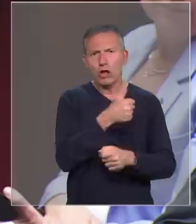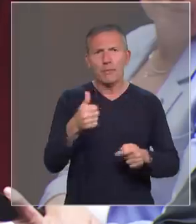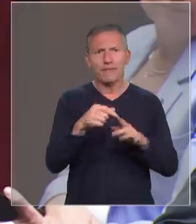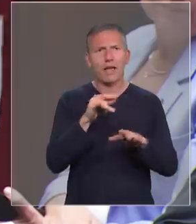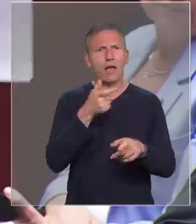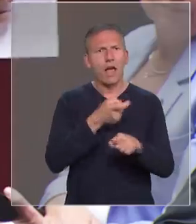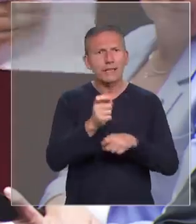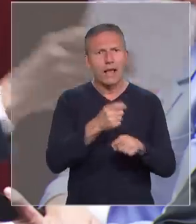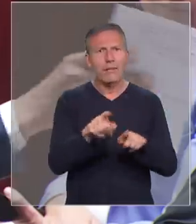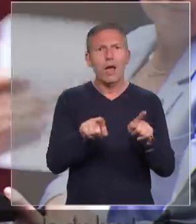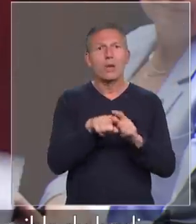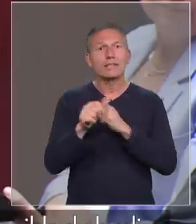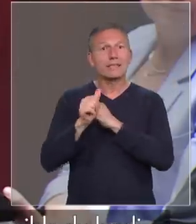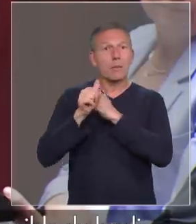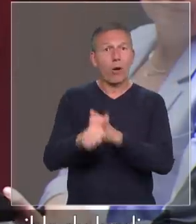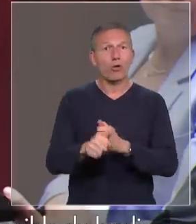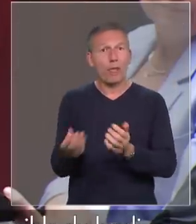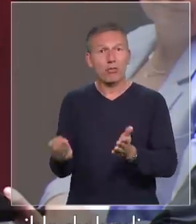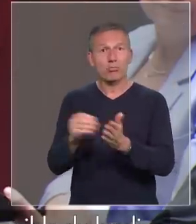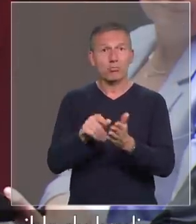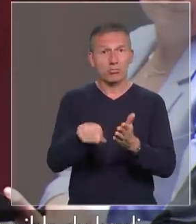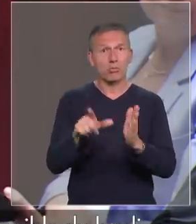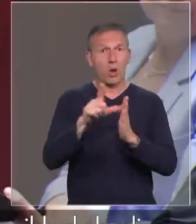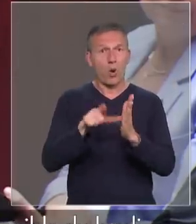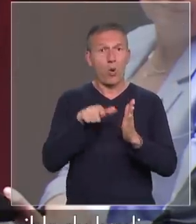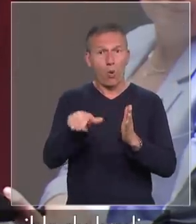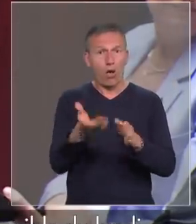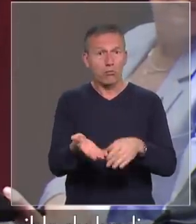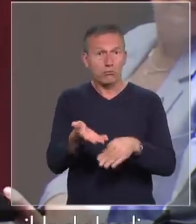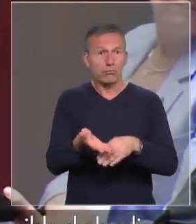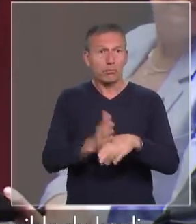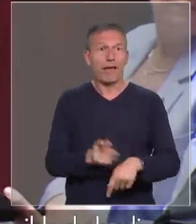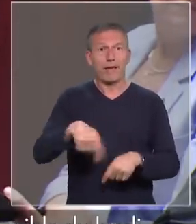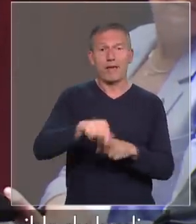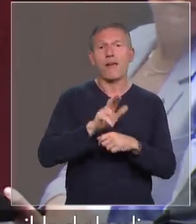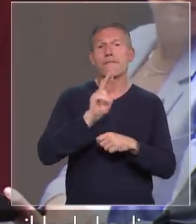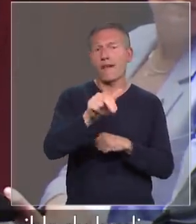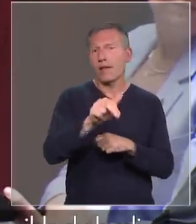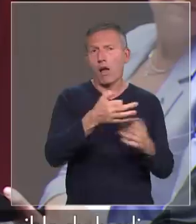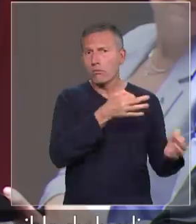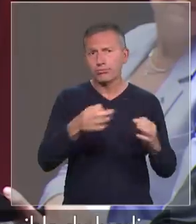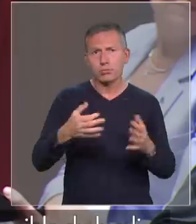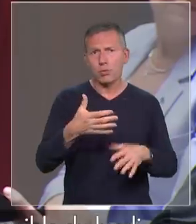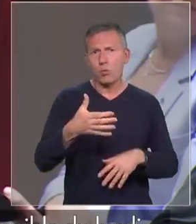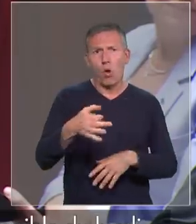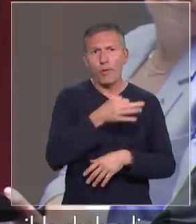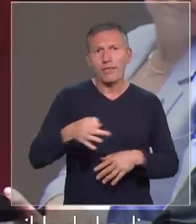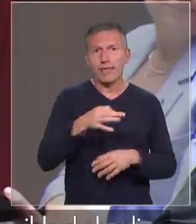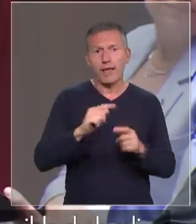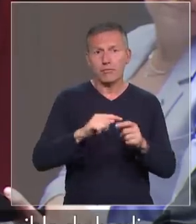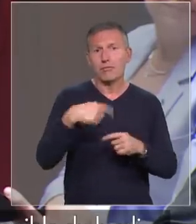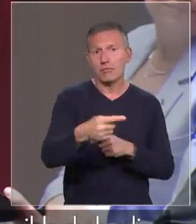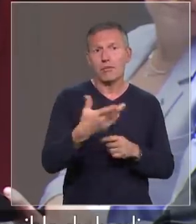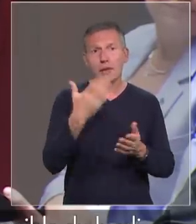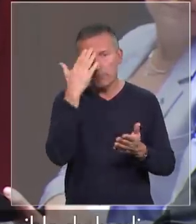les dépôts des plaintes suivant en cela la loi Balanant qui seront systématisés dès la nouvelle